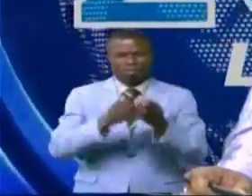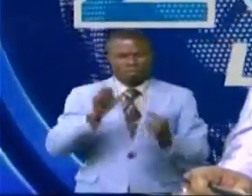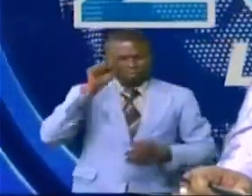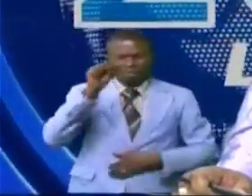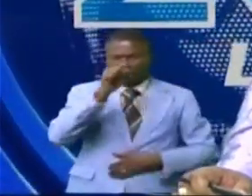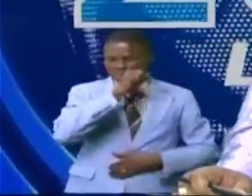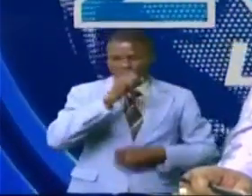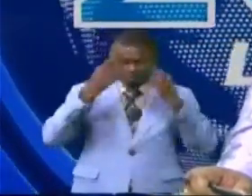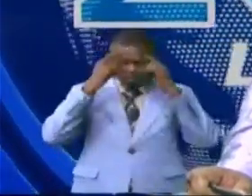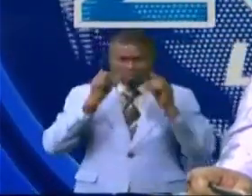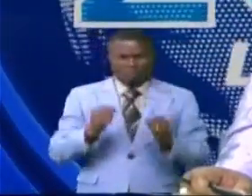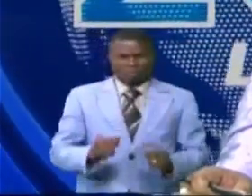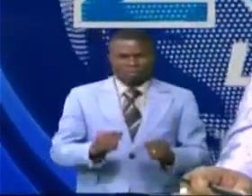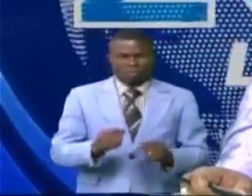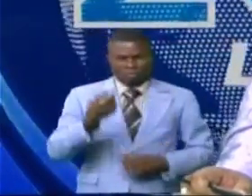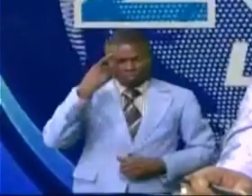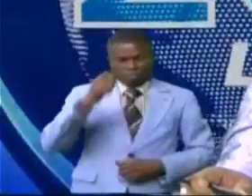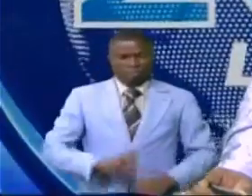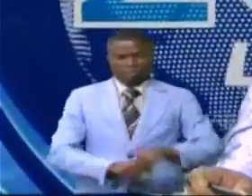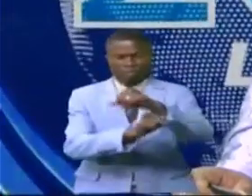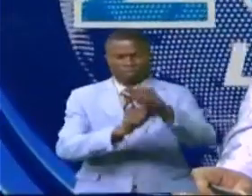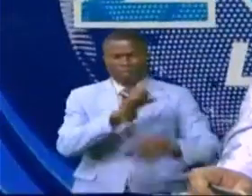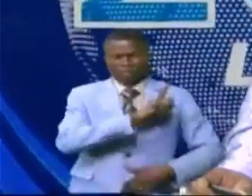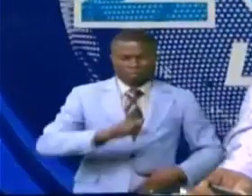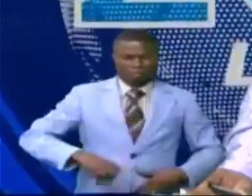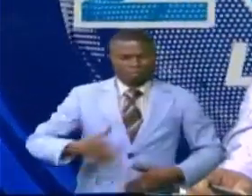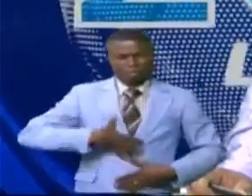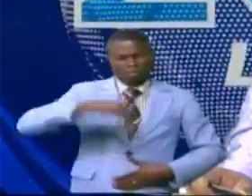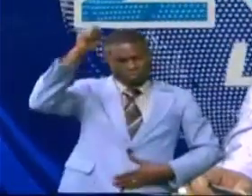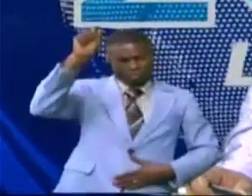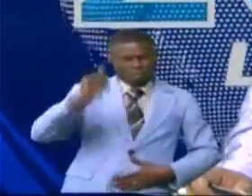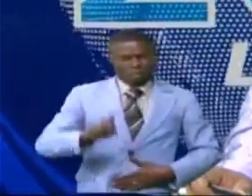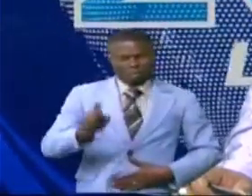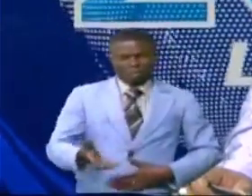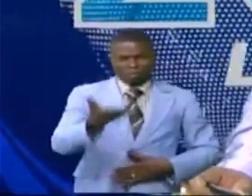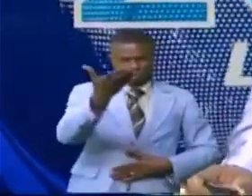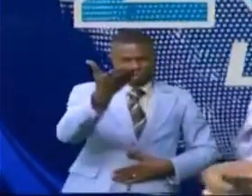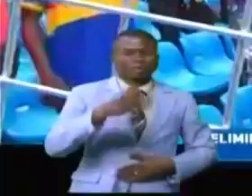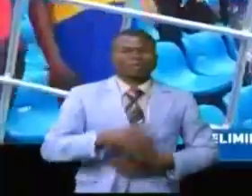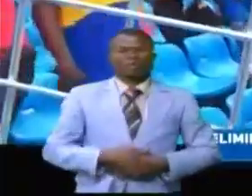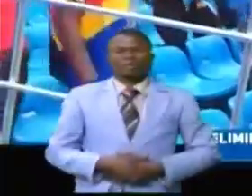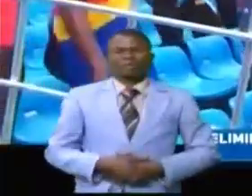dit optimiste quant à la qualification des Léopards. Guilin Kabaloudi.